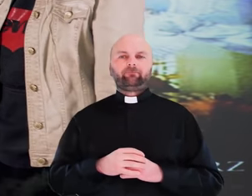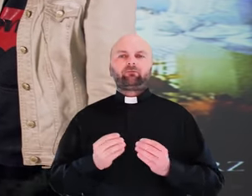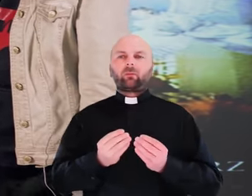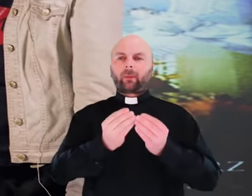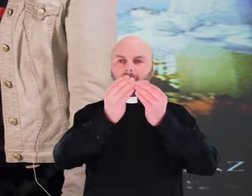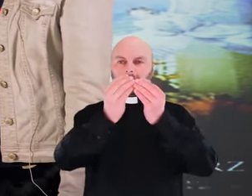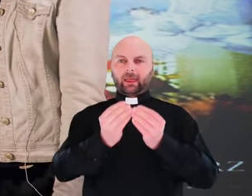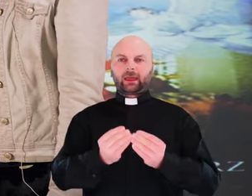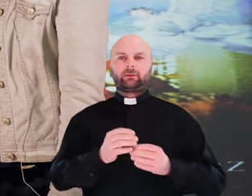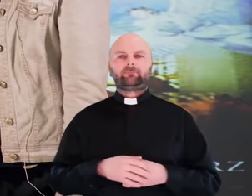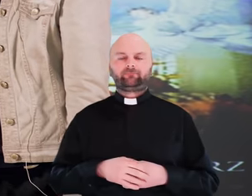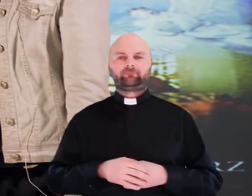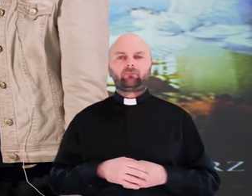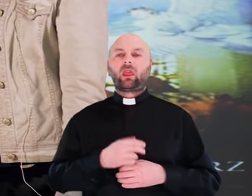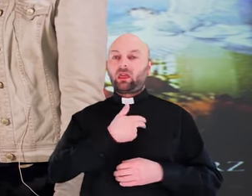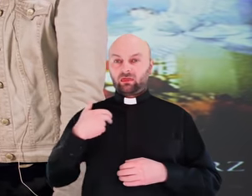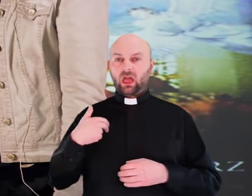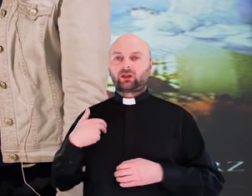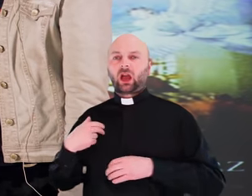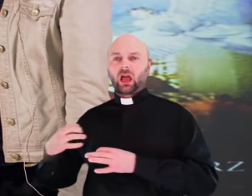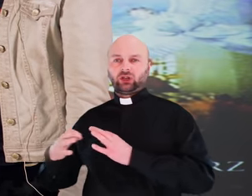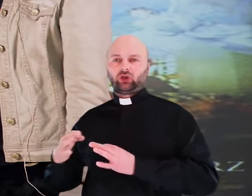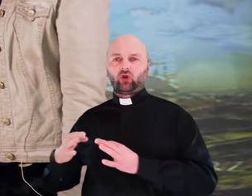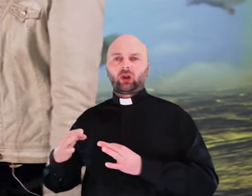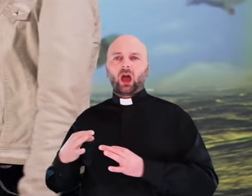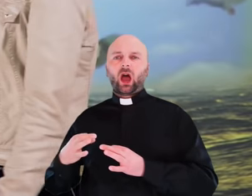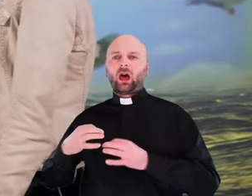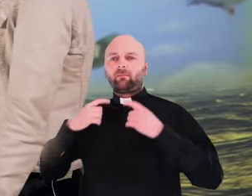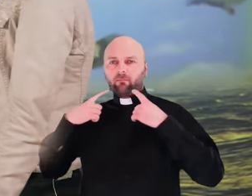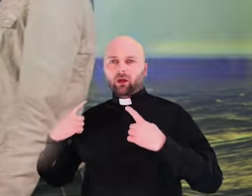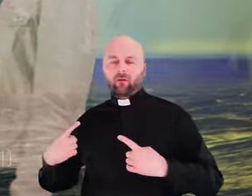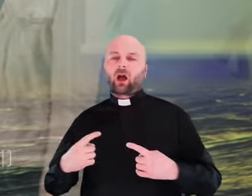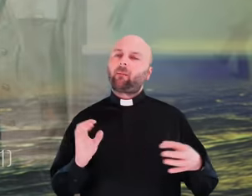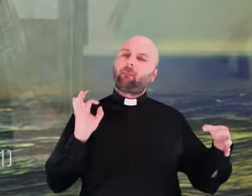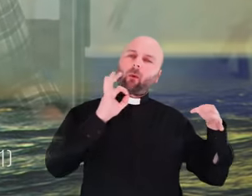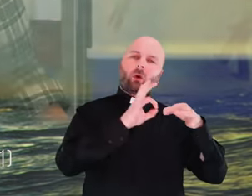historia połączy eucharystyczne tajemnice z naszym życiem.